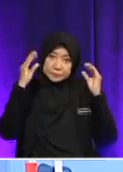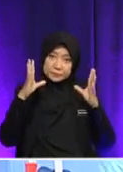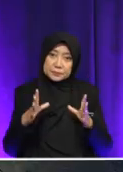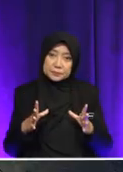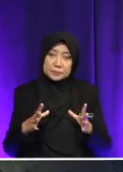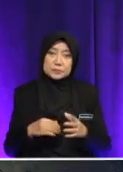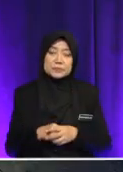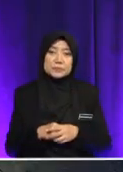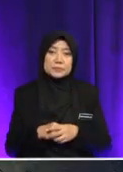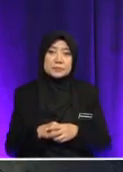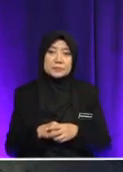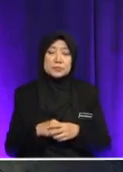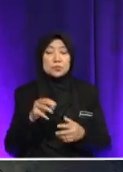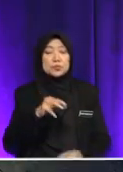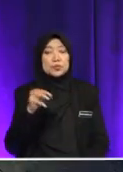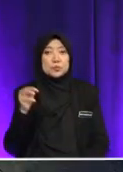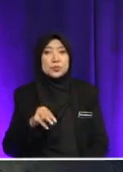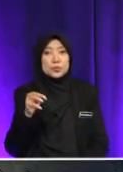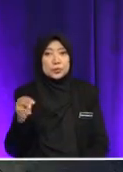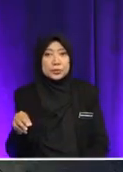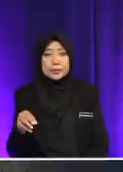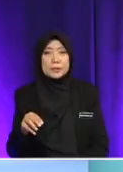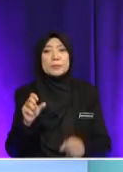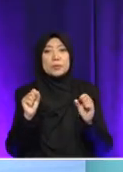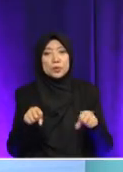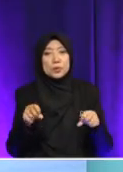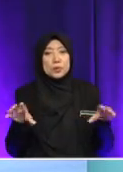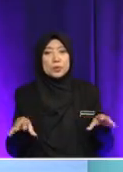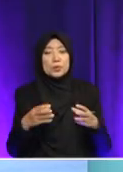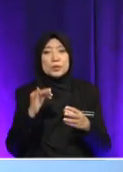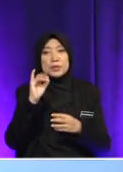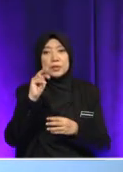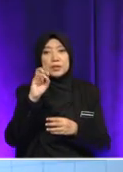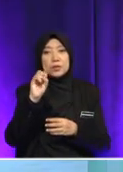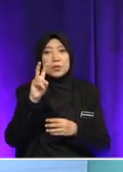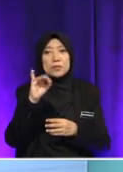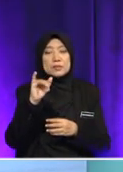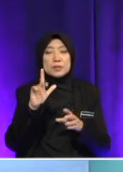cuma nanti mungkin murid-murid dan guru-guru juga boleh buat inovasi